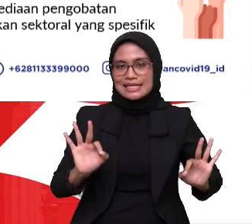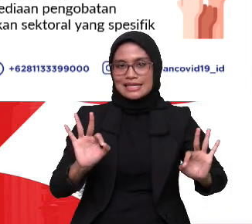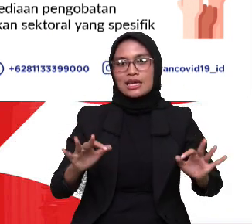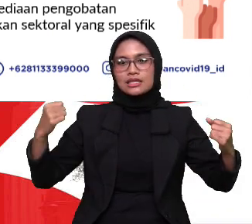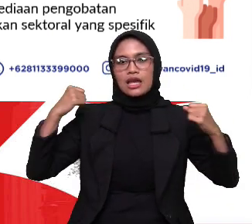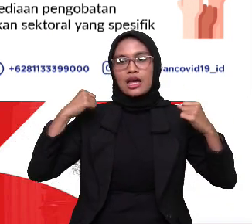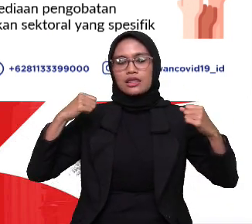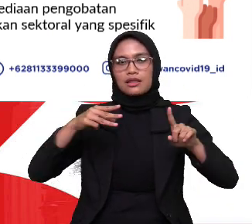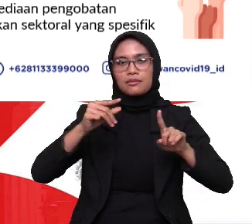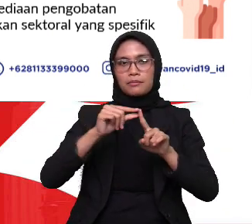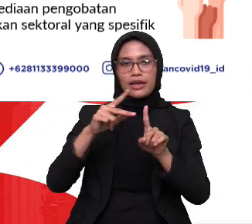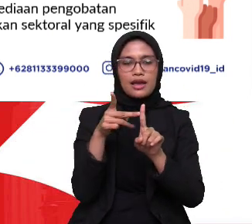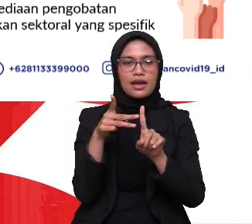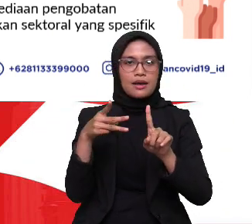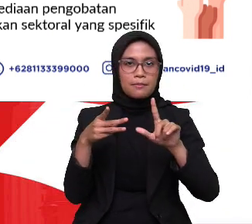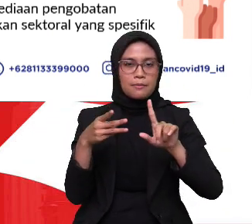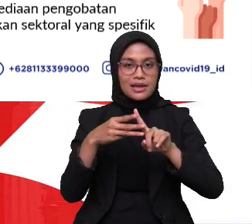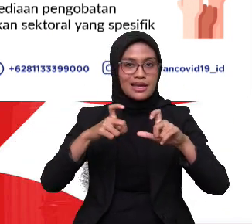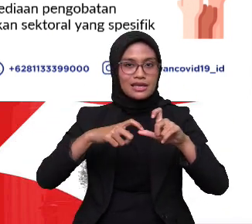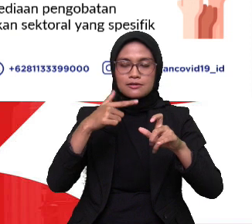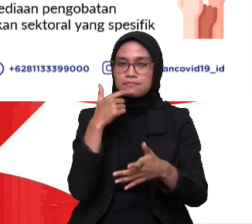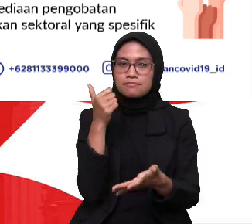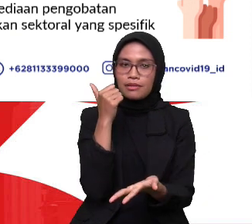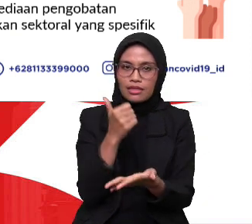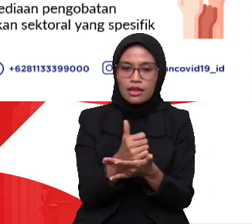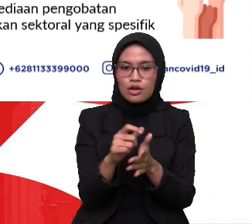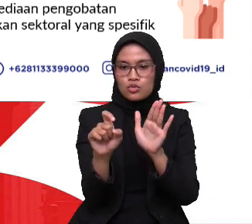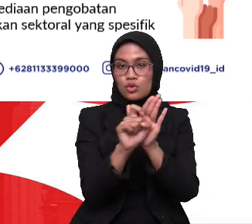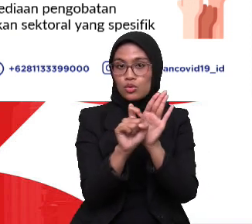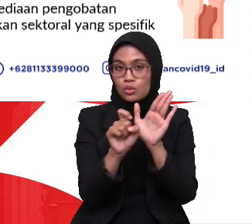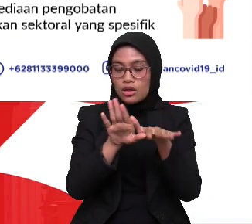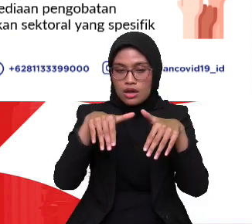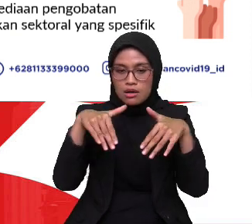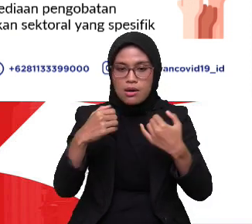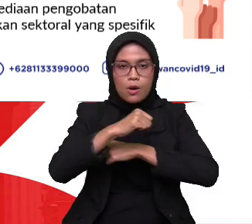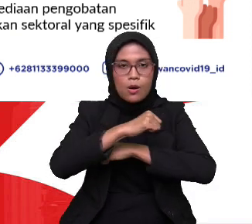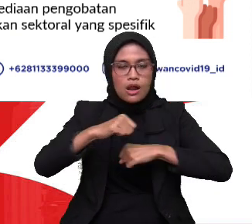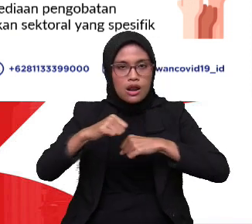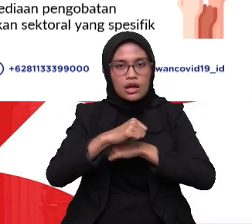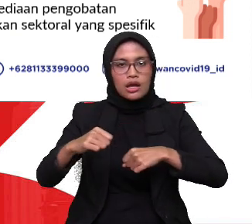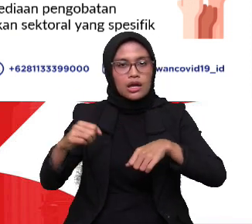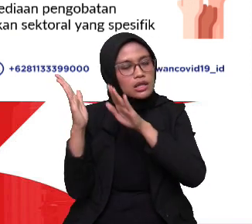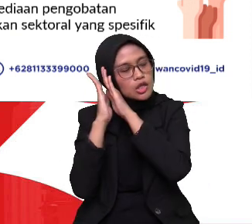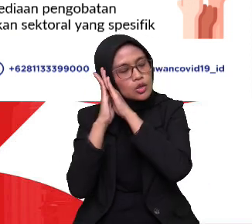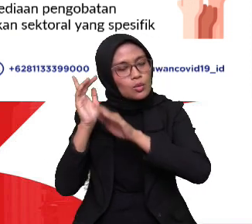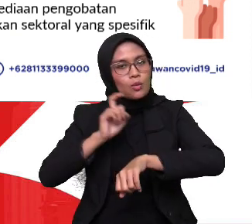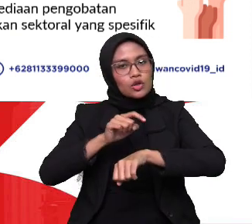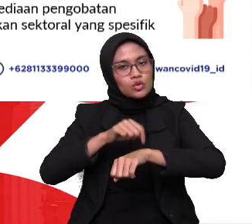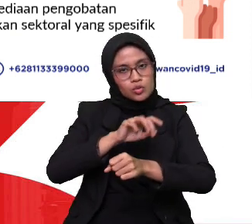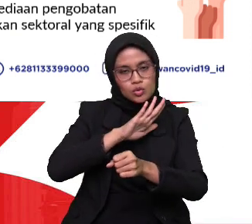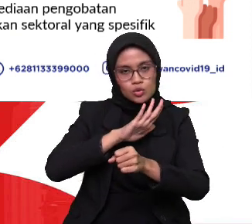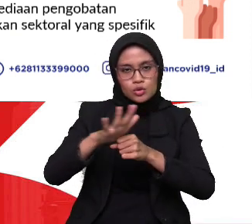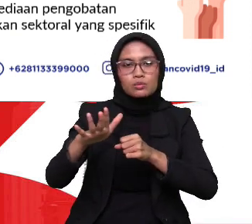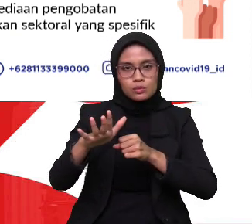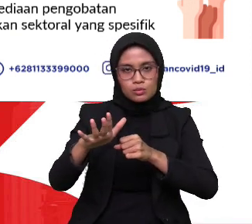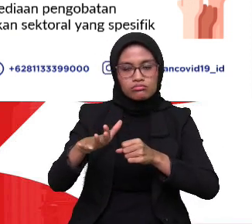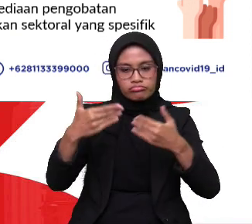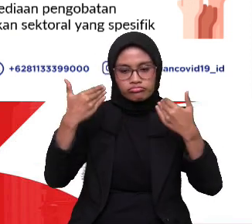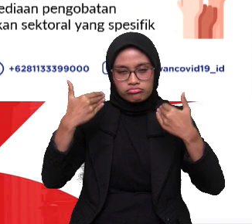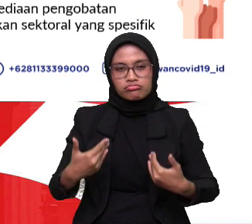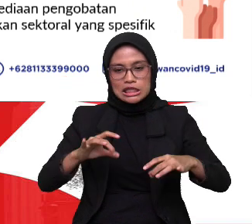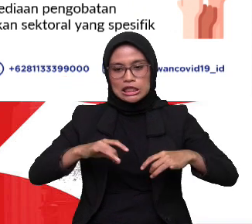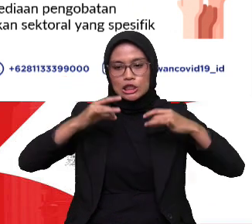aktivitas budaya diantaranya berolahraga Tidur yang cukup menjaga kondisi kejiwaan yang